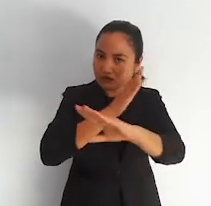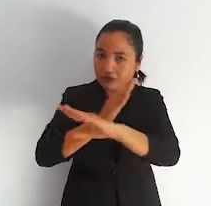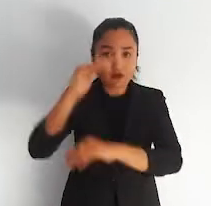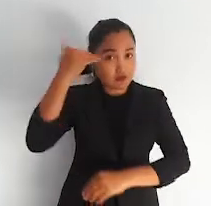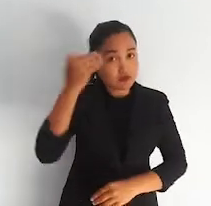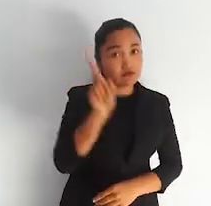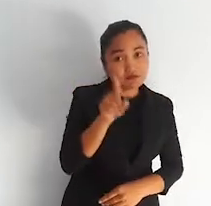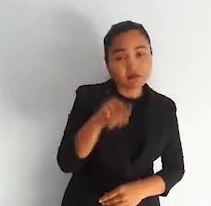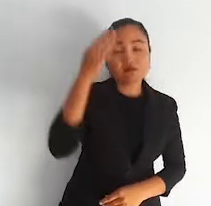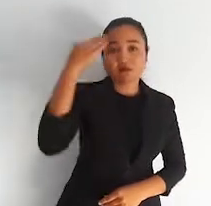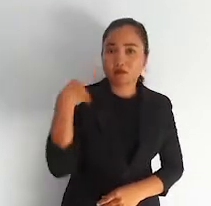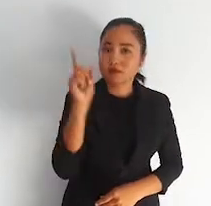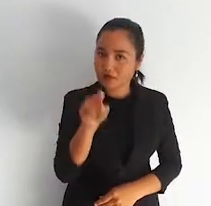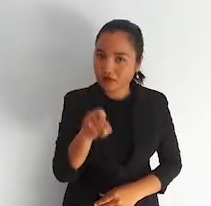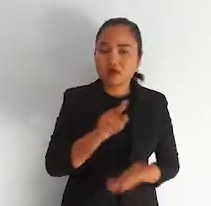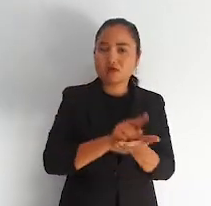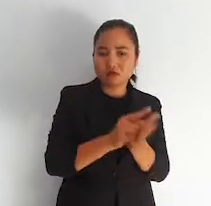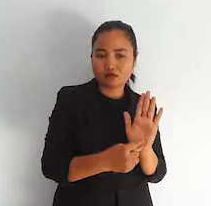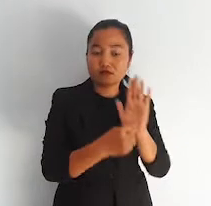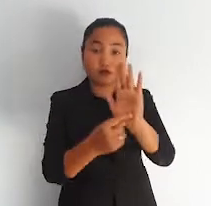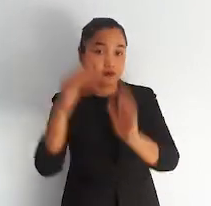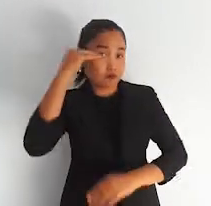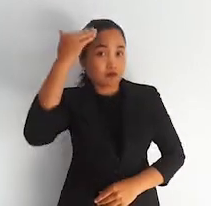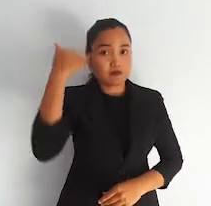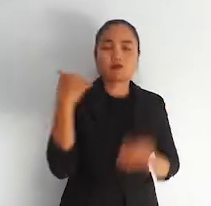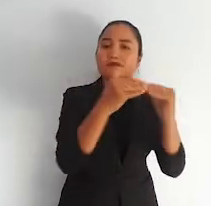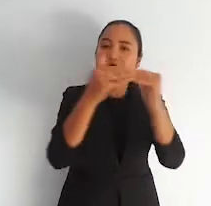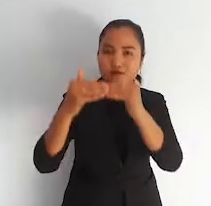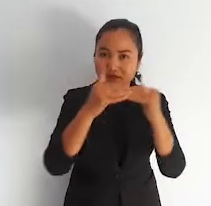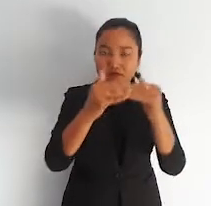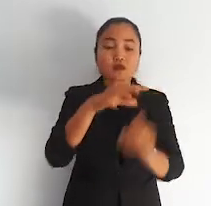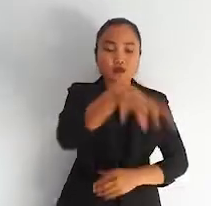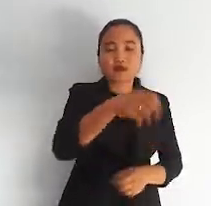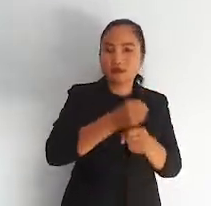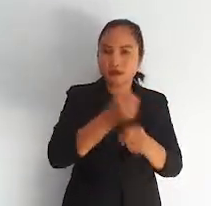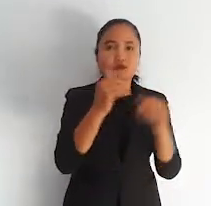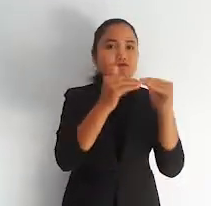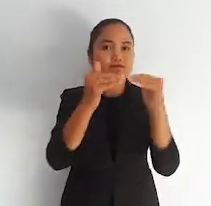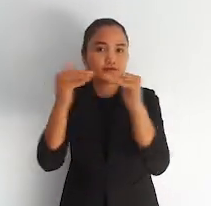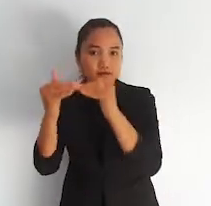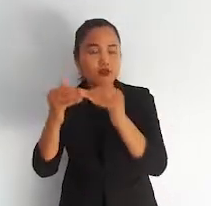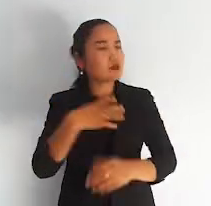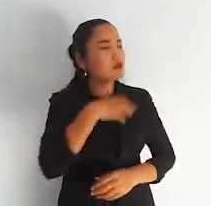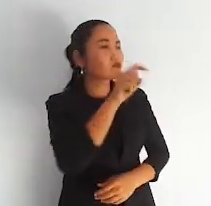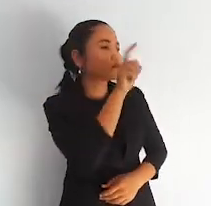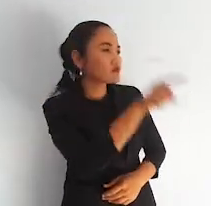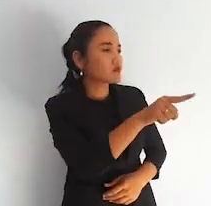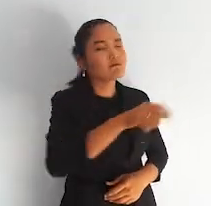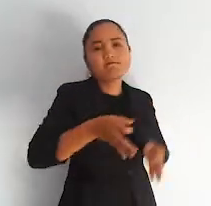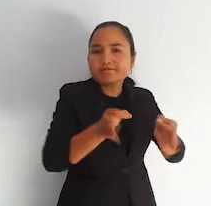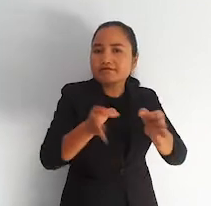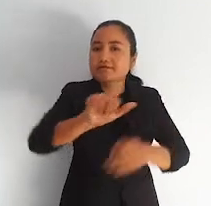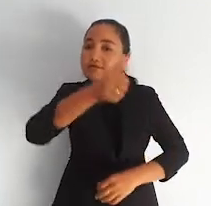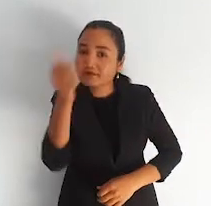ការភេទអត្តសញ្ញាណ gender ការបង្ហាញ gender និងលក្ខណៈភេទនៅក្នុងវិស័យការងារ បងអញ្ចឹងមានវិធានការអីផ្សេ